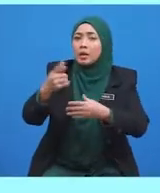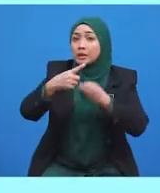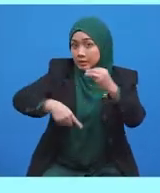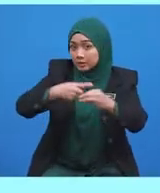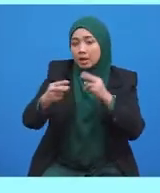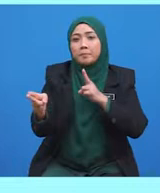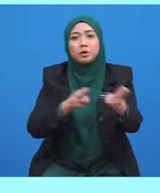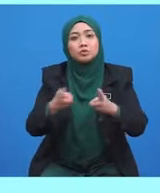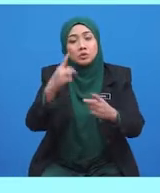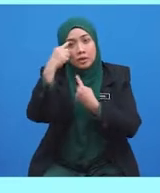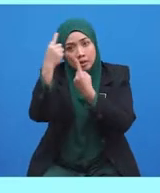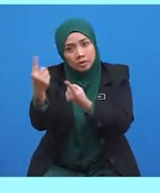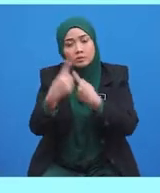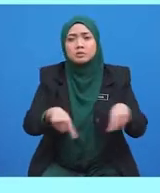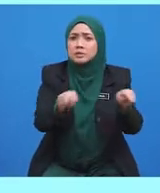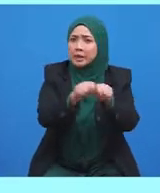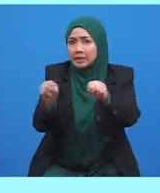data seperti